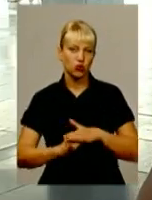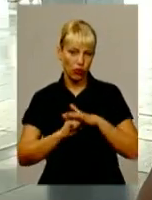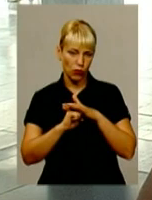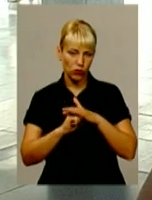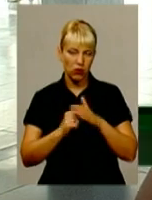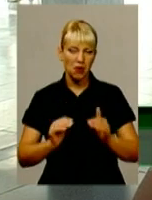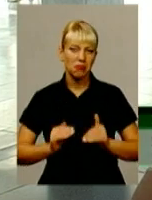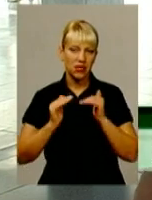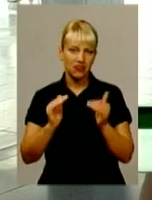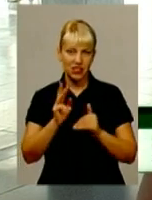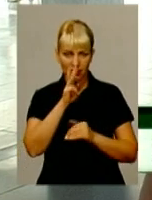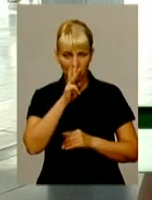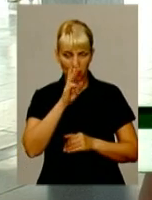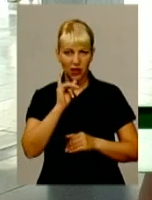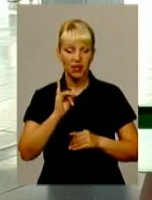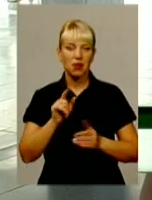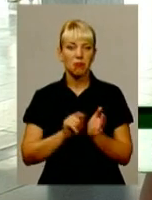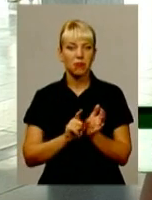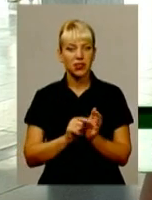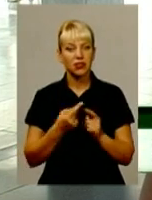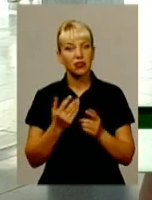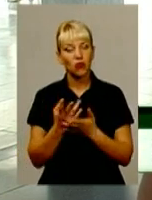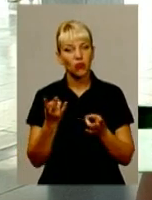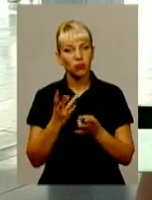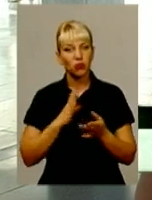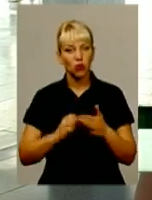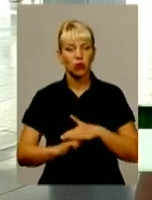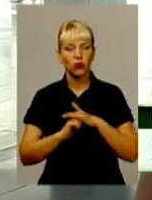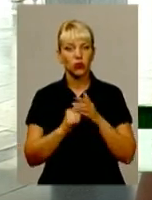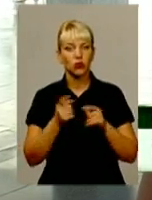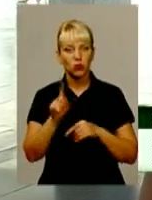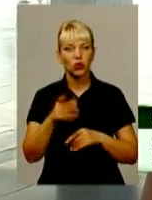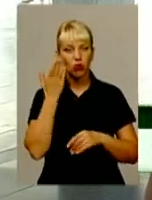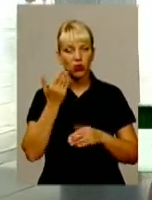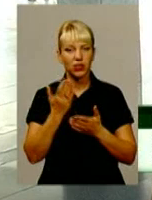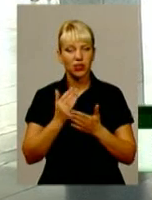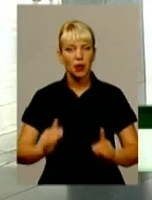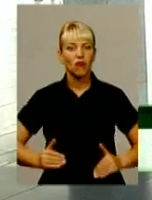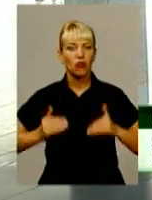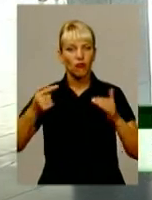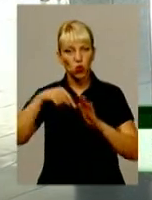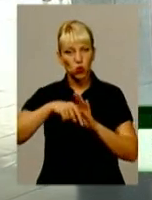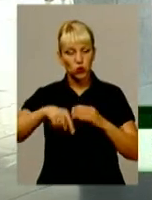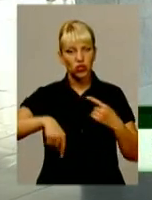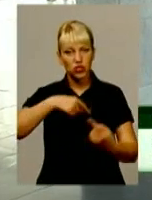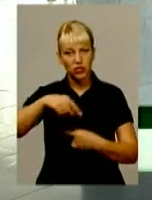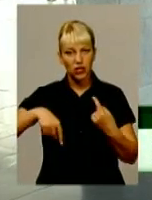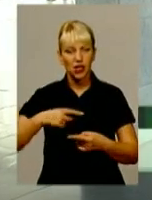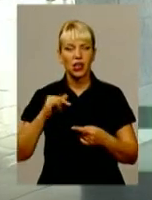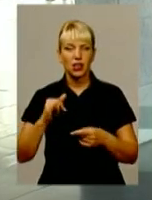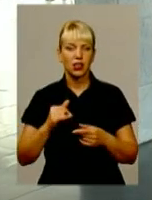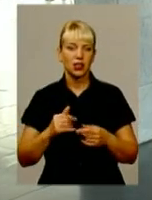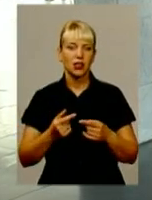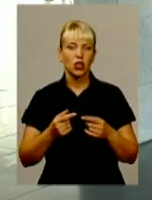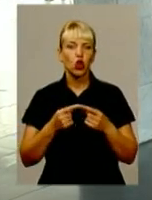пенсії в економічно розвинених країнах є обґрунтованим тоді, коли відбувається зростання вала внутрішнього продукту, зростання товарної маси.